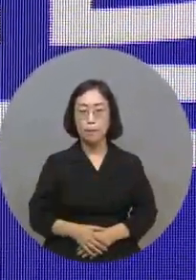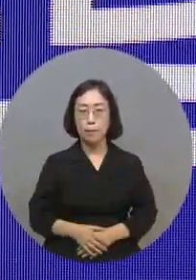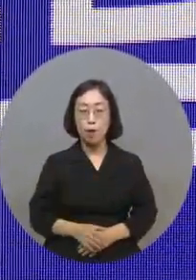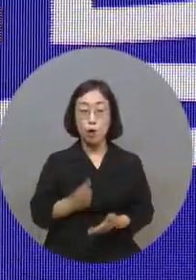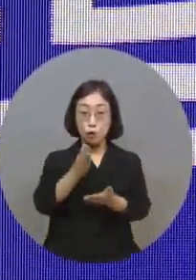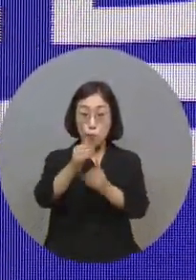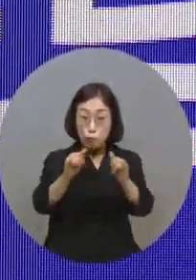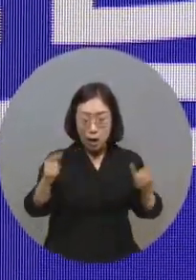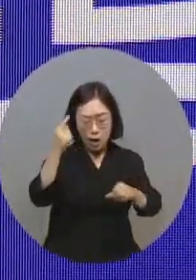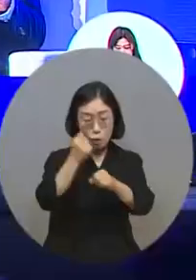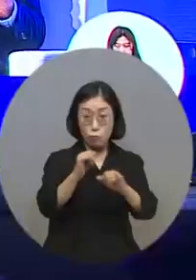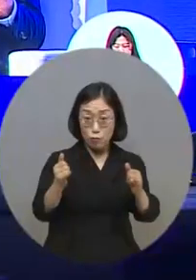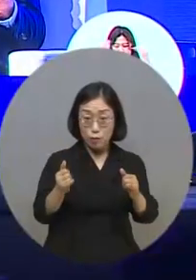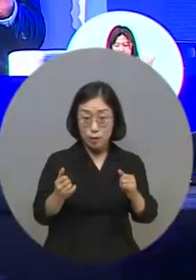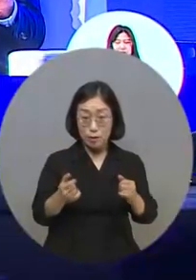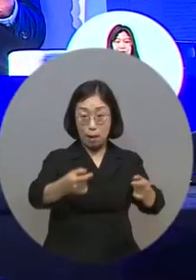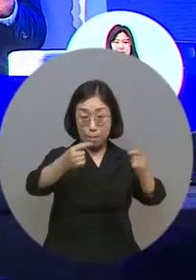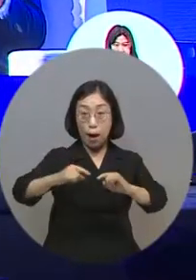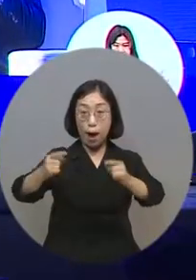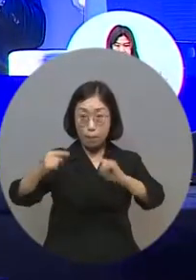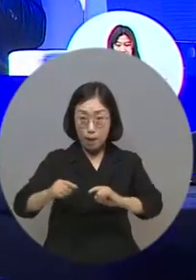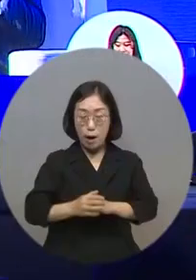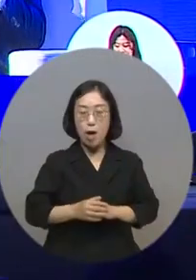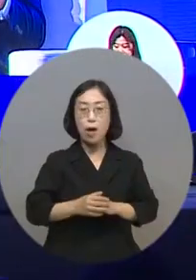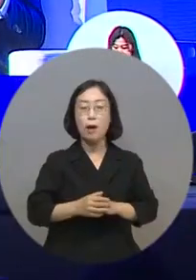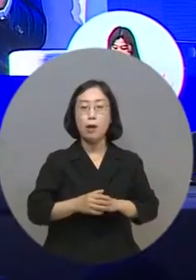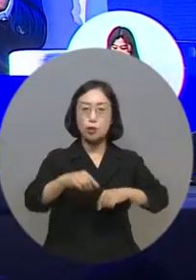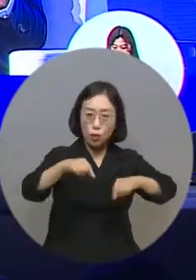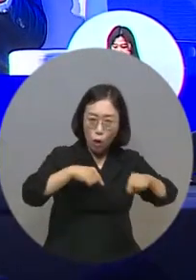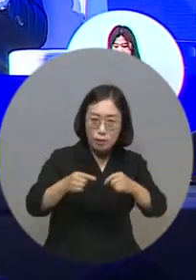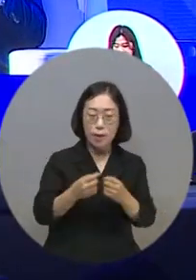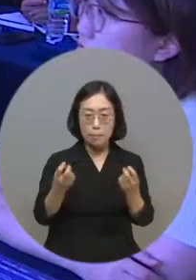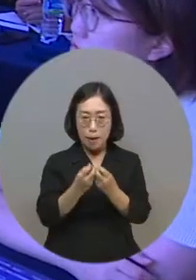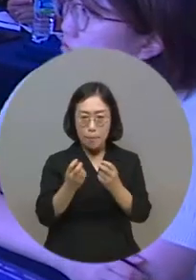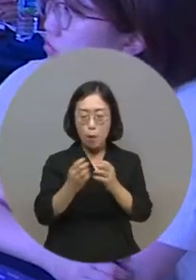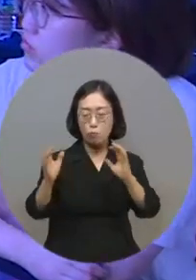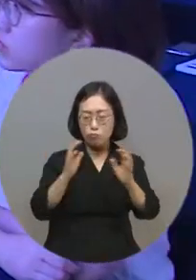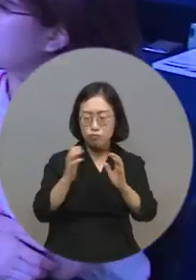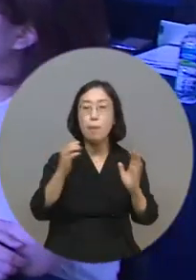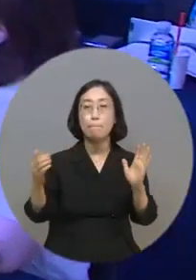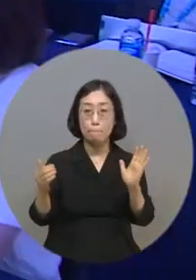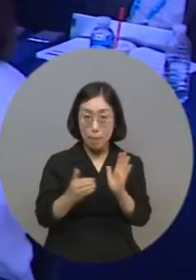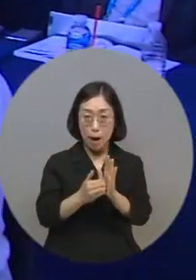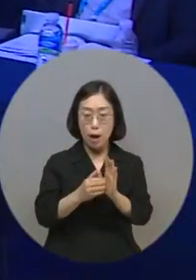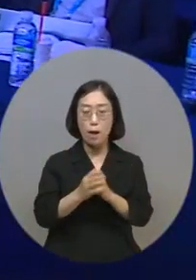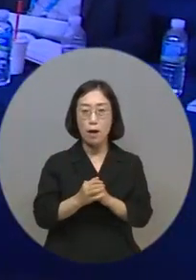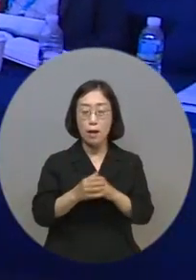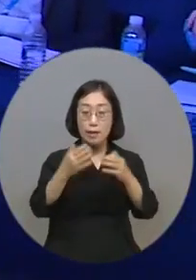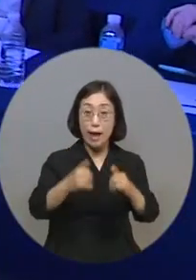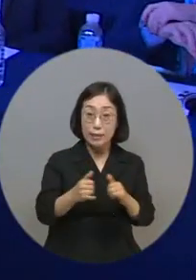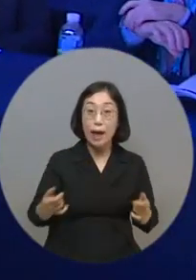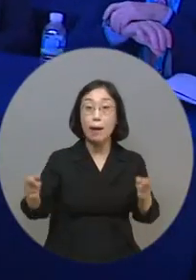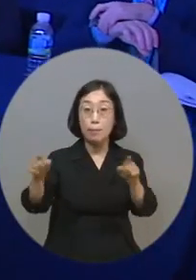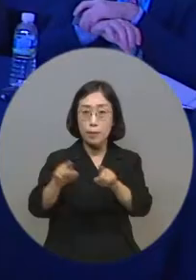전문가들이 모여 전 세계의 약자 동행 정책과 사례를 나누며 발전 방향을 모색했습니다. 약자와